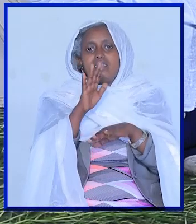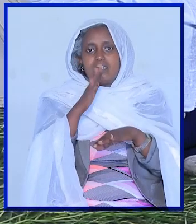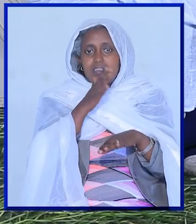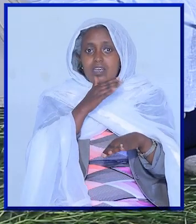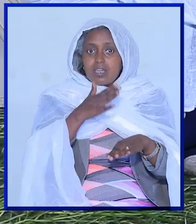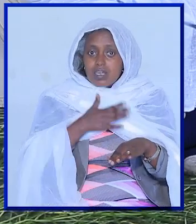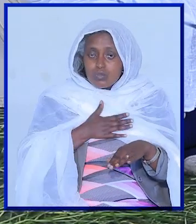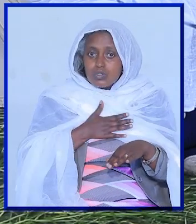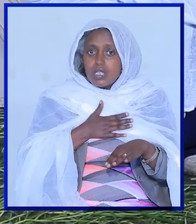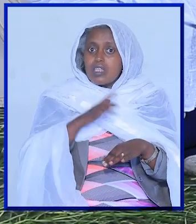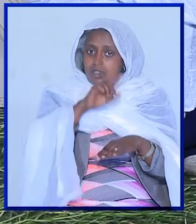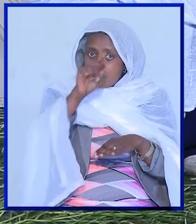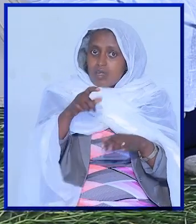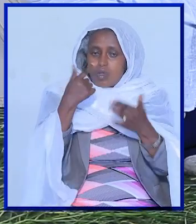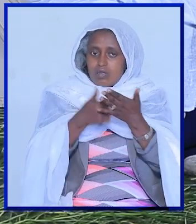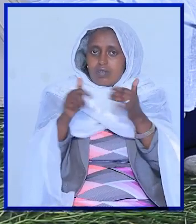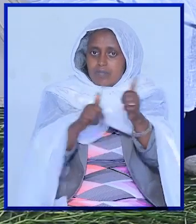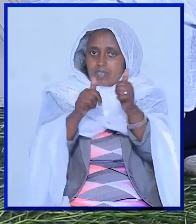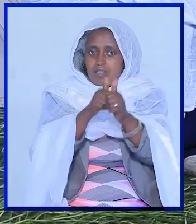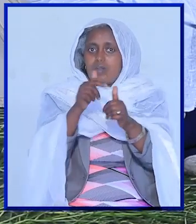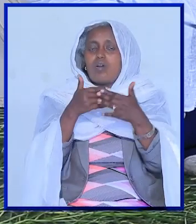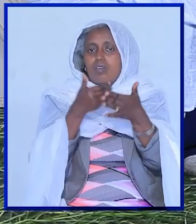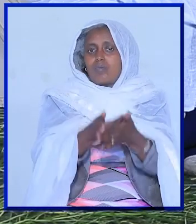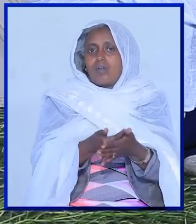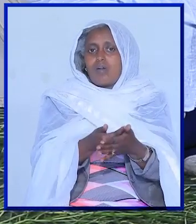እናቶቼ። ጥያቄዋን እንደሚከተለው አቀርባለሁ።